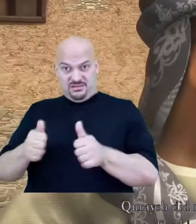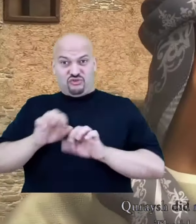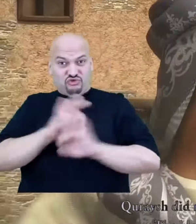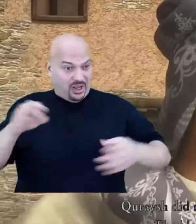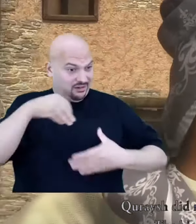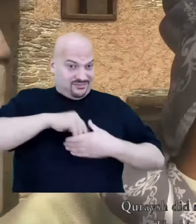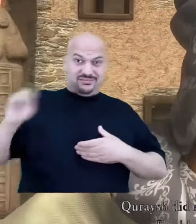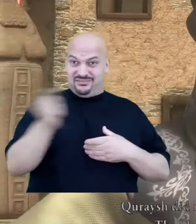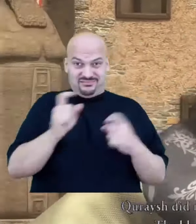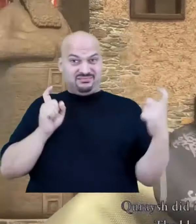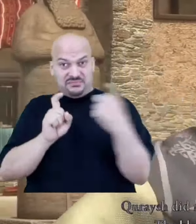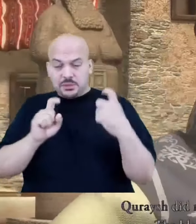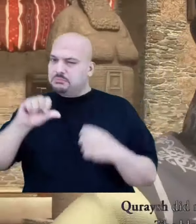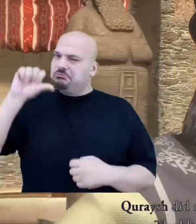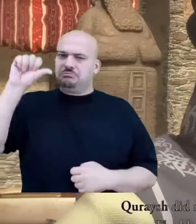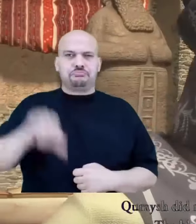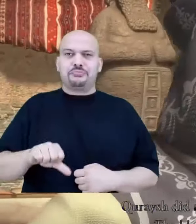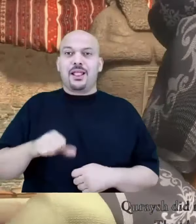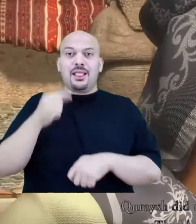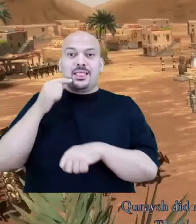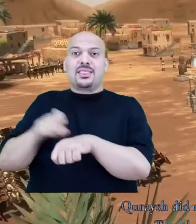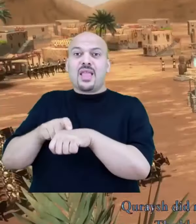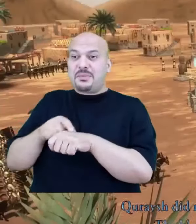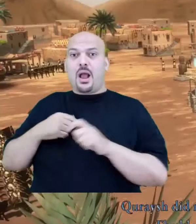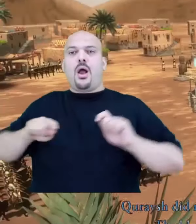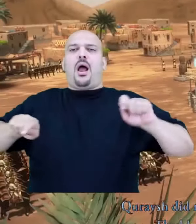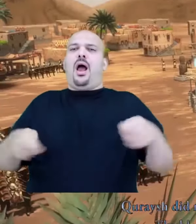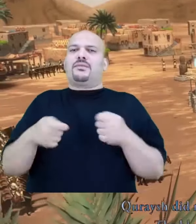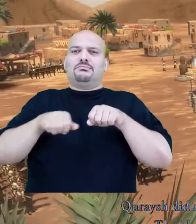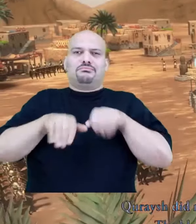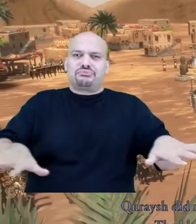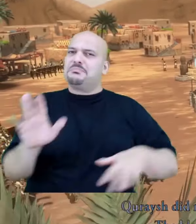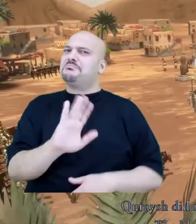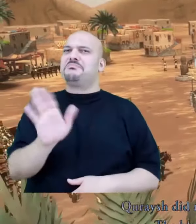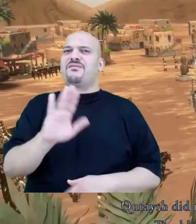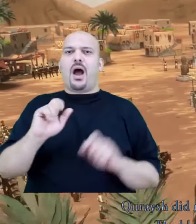للتسلح والاشتباك مع المسلمين، فحقنت الدماء